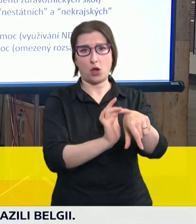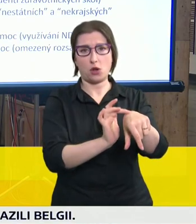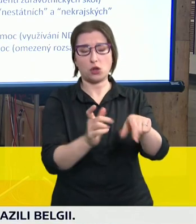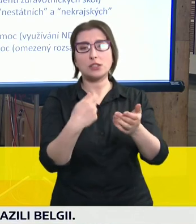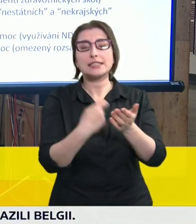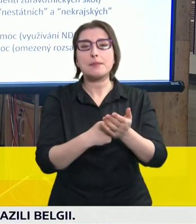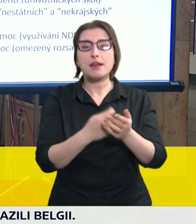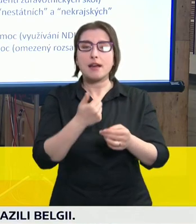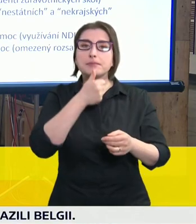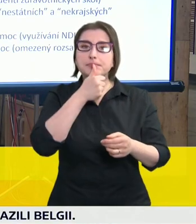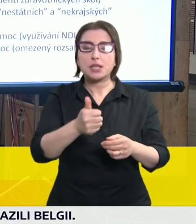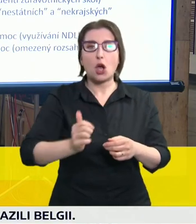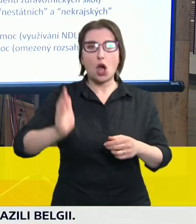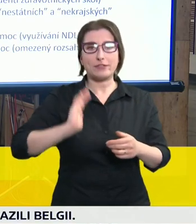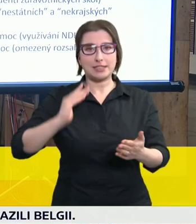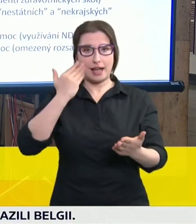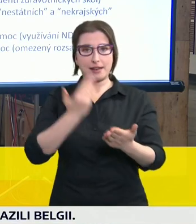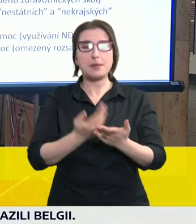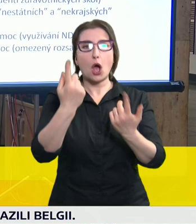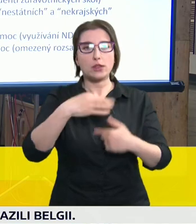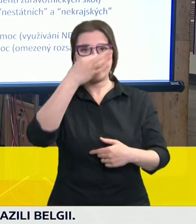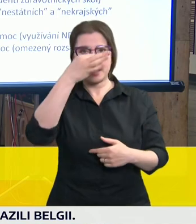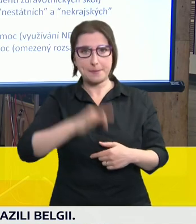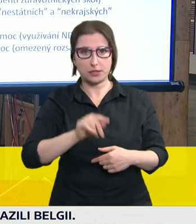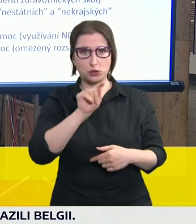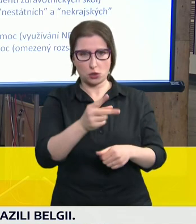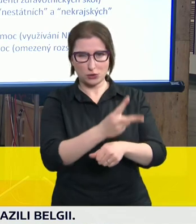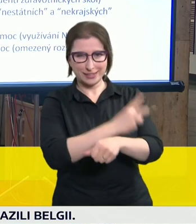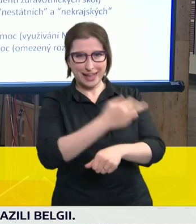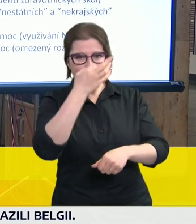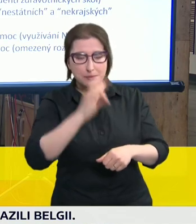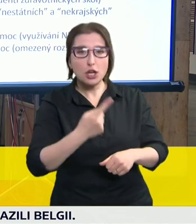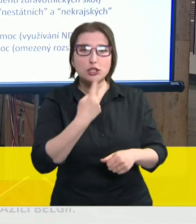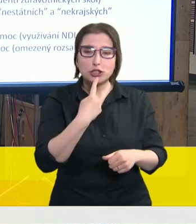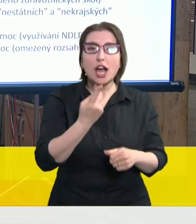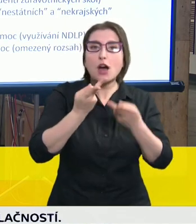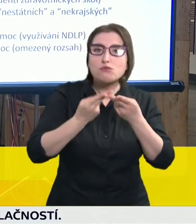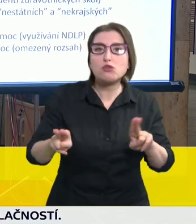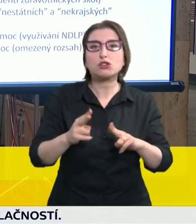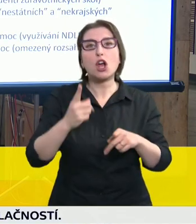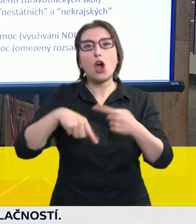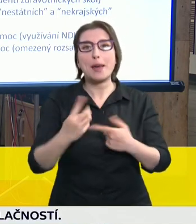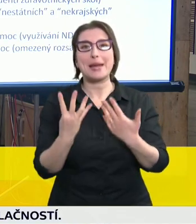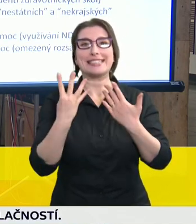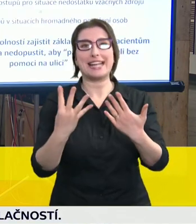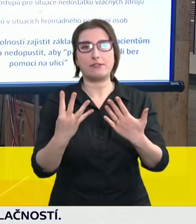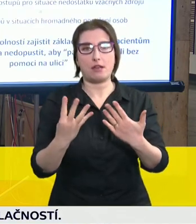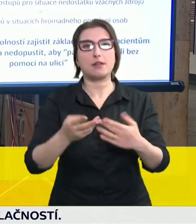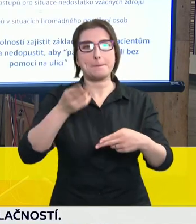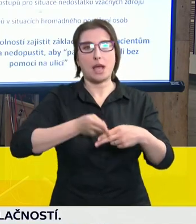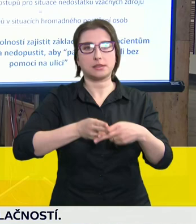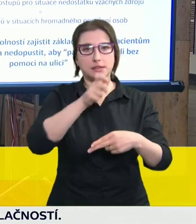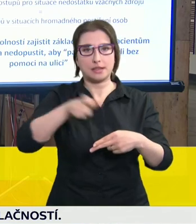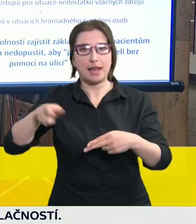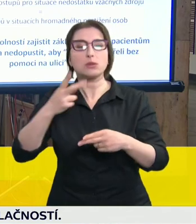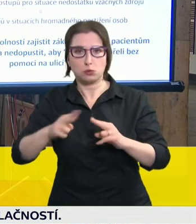jediná oficiální nabídka od německé strany se týkala možnosti umístění 9 pacientů. Co